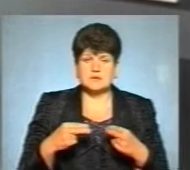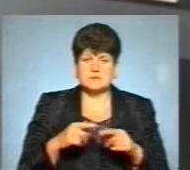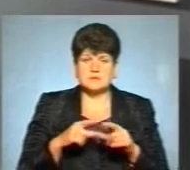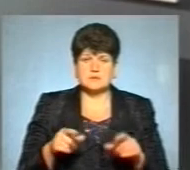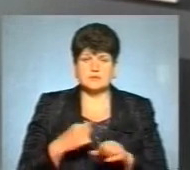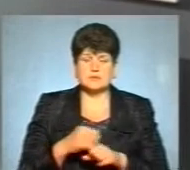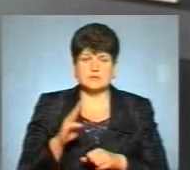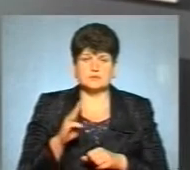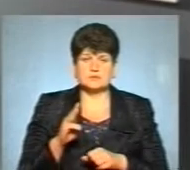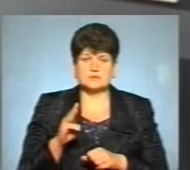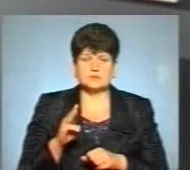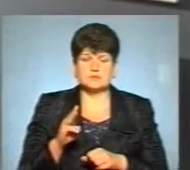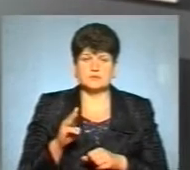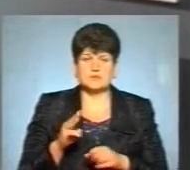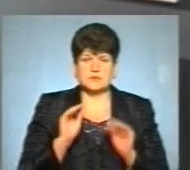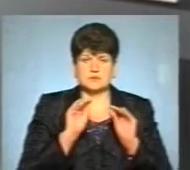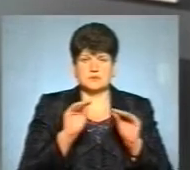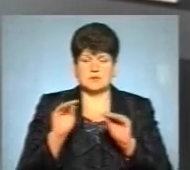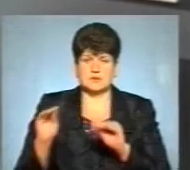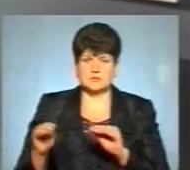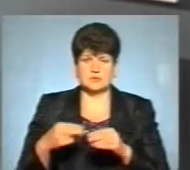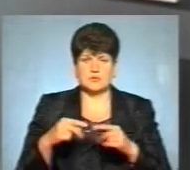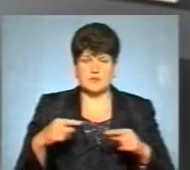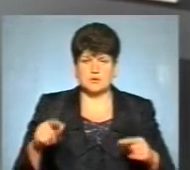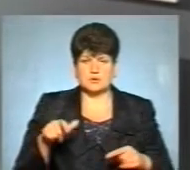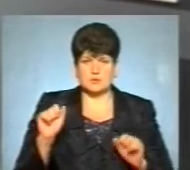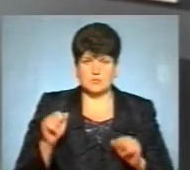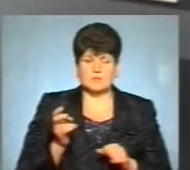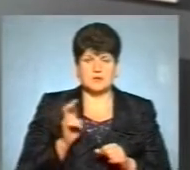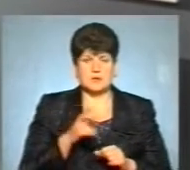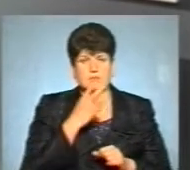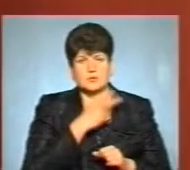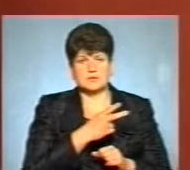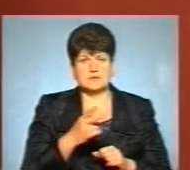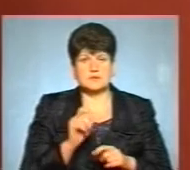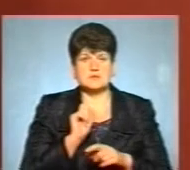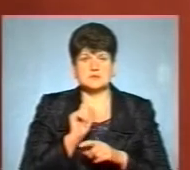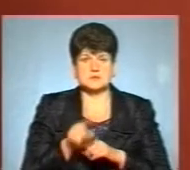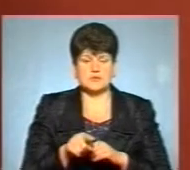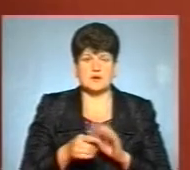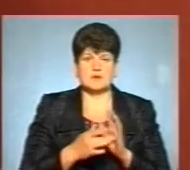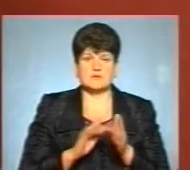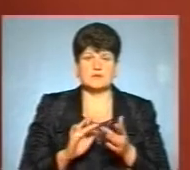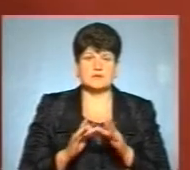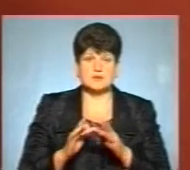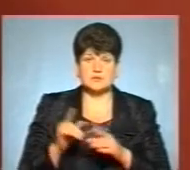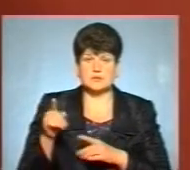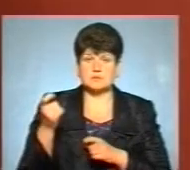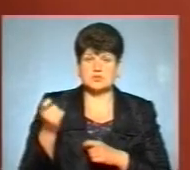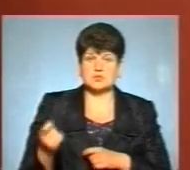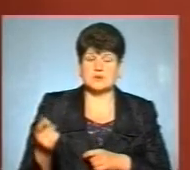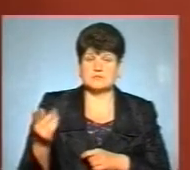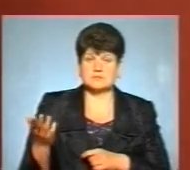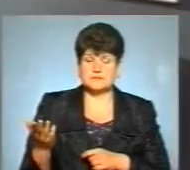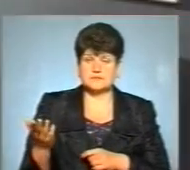шоуруми. Вони виставляють свій товар, людина може прийти, подивитись, а замовляє в інтернеті. Так, бо там дешевше.